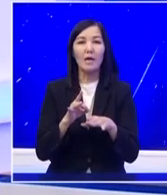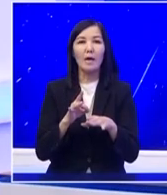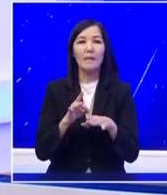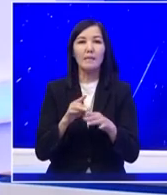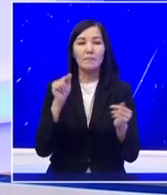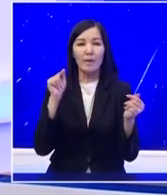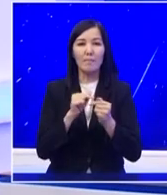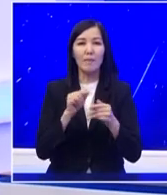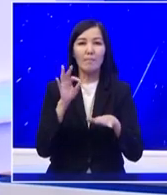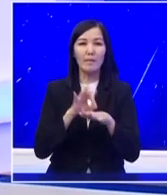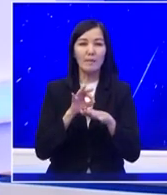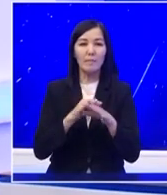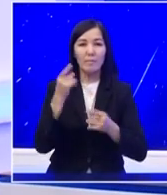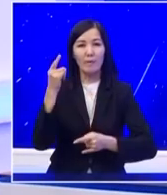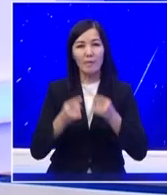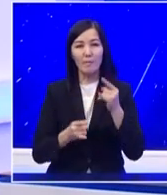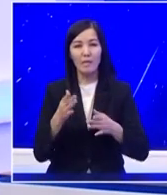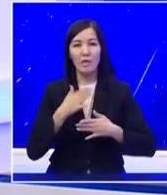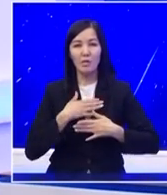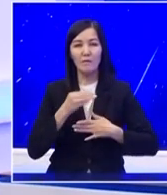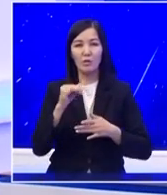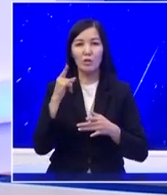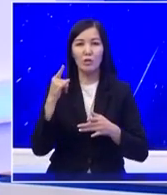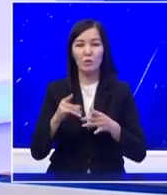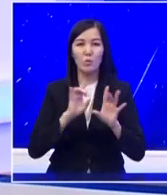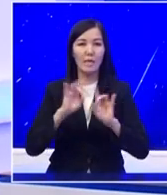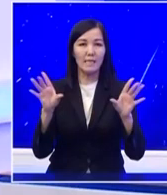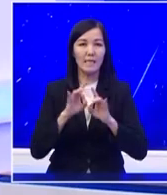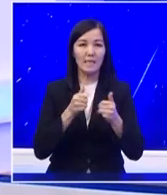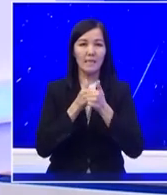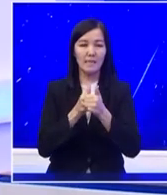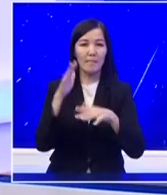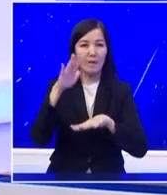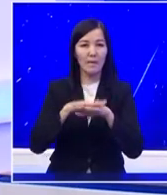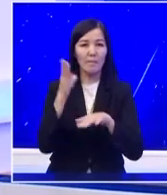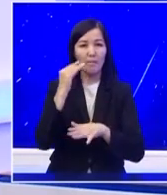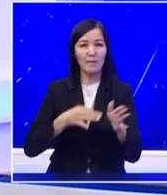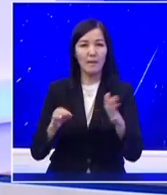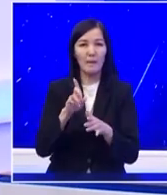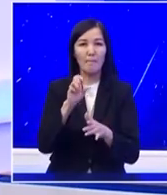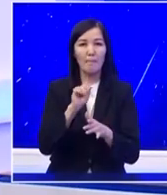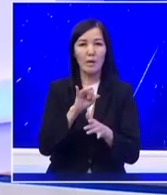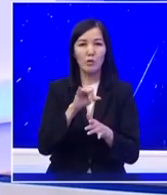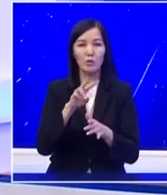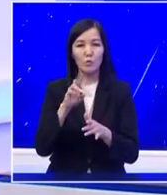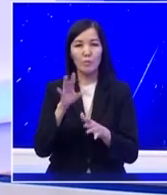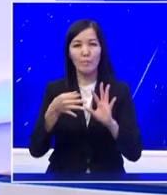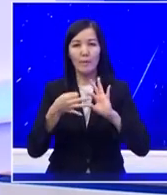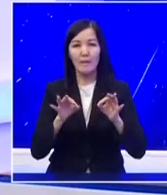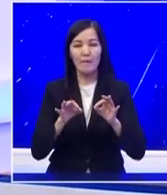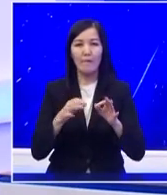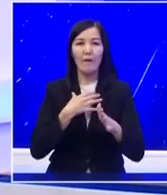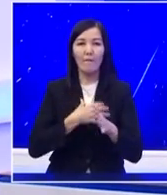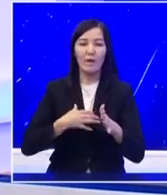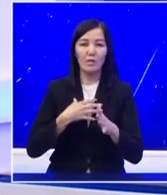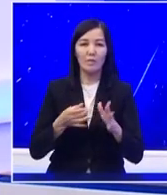борьбе с пандемией в прямом эфире нашего телеканала сегодня рассказал заместитель акима Алматинской области Батыржан Байжуманов. Подробнее о самом